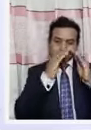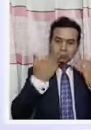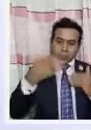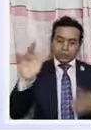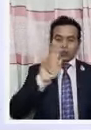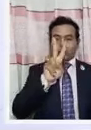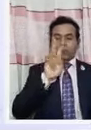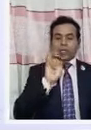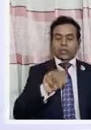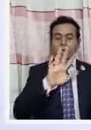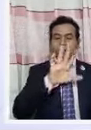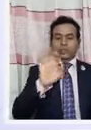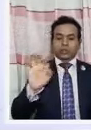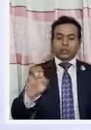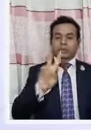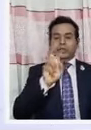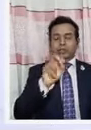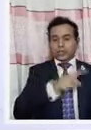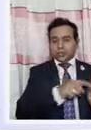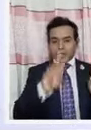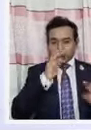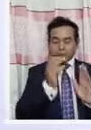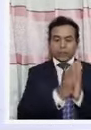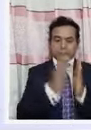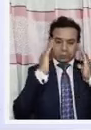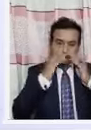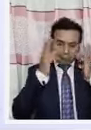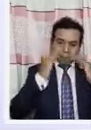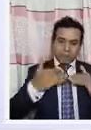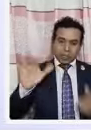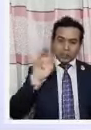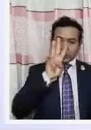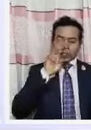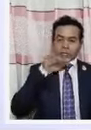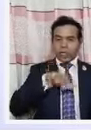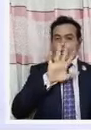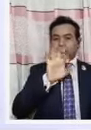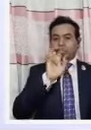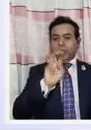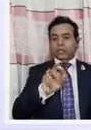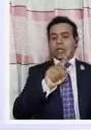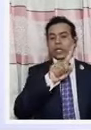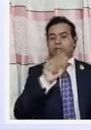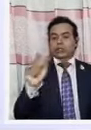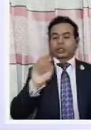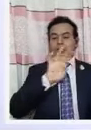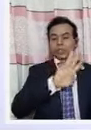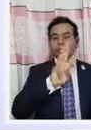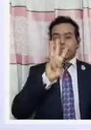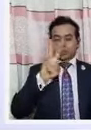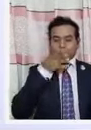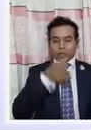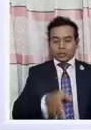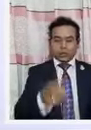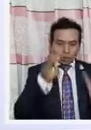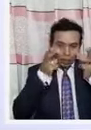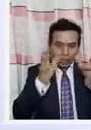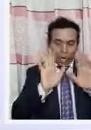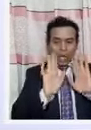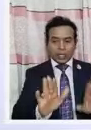409997 জন। 24 ঘন্টায় কোয়ারেন্টাইন থেকে মুক্ত হয়েছেন 2525 জন, এ পর্যন্ত কোয়ারেন্টাইন থেকে ছাড়